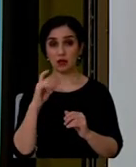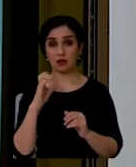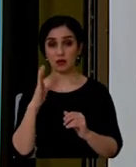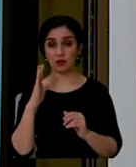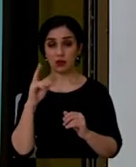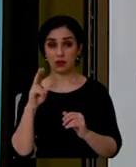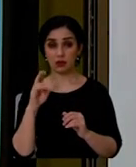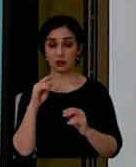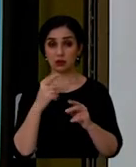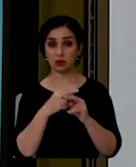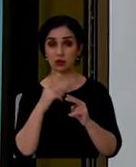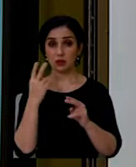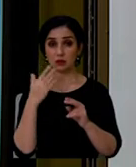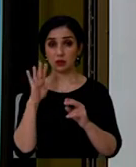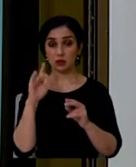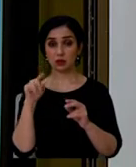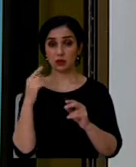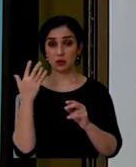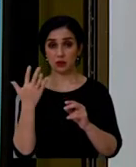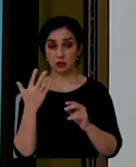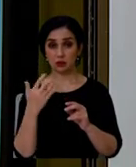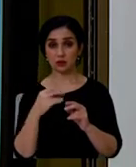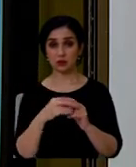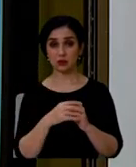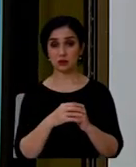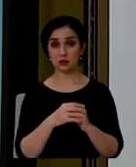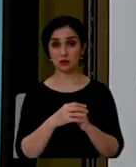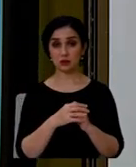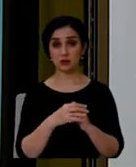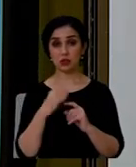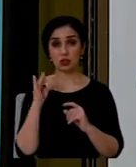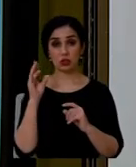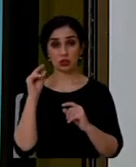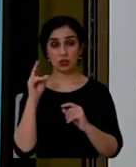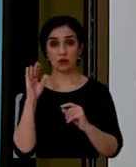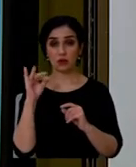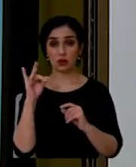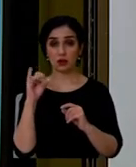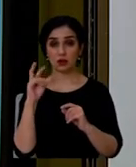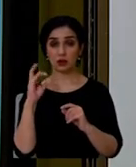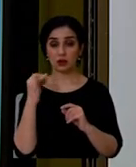Эквивалент у нас равен 55,5, и число Фарадея